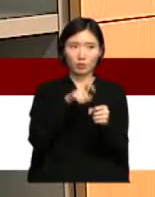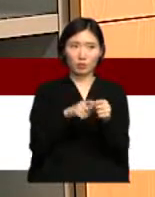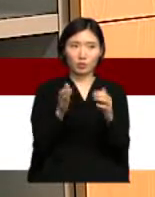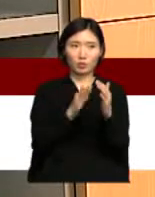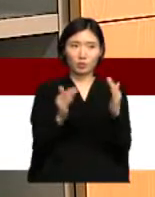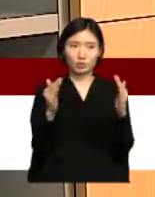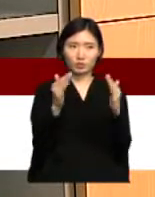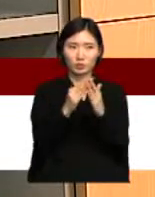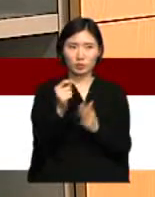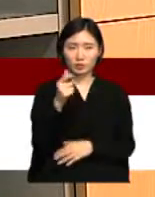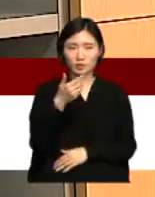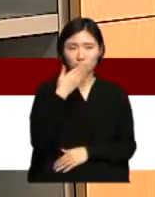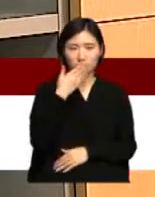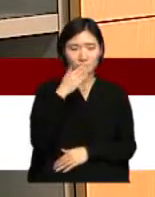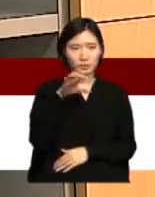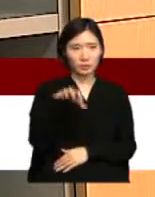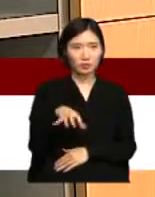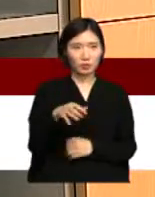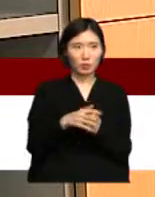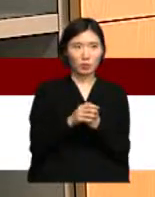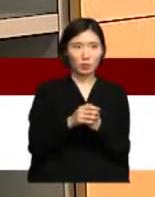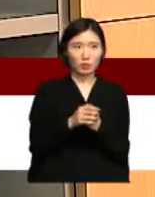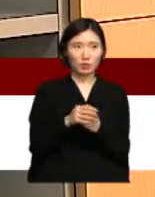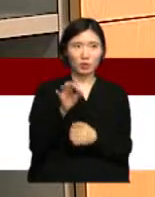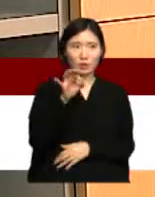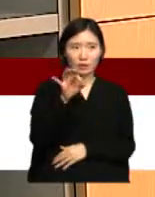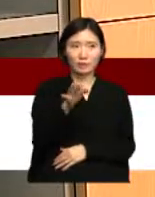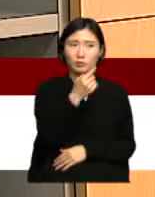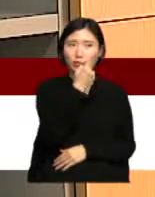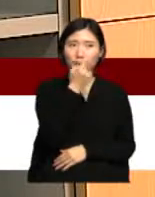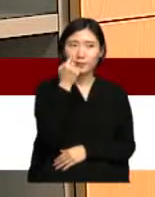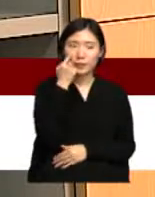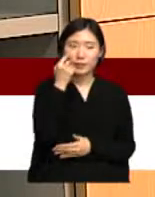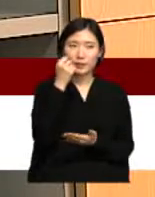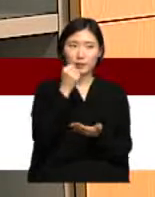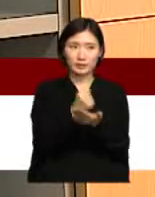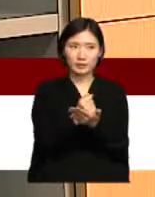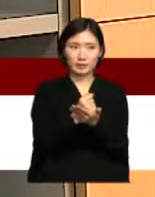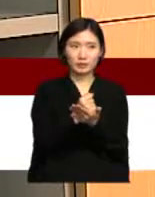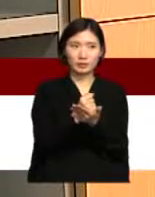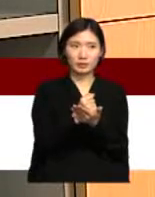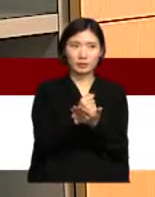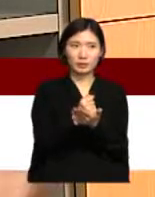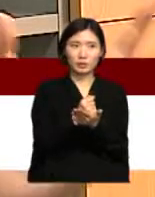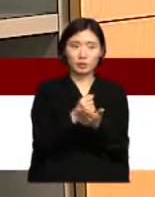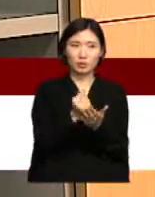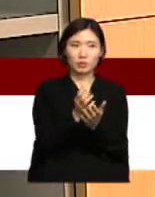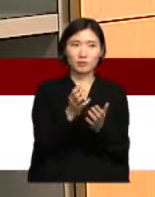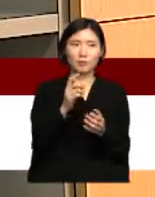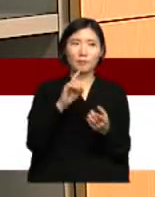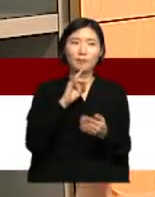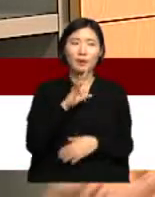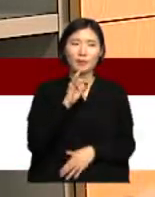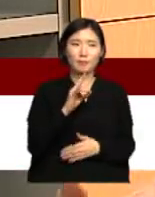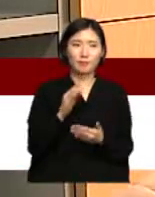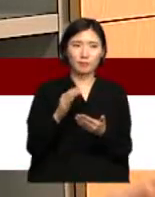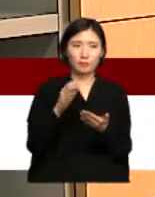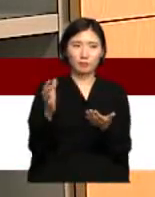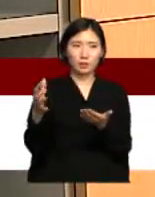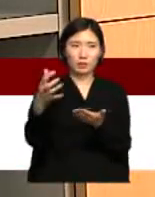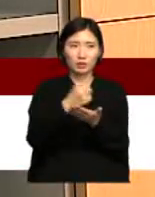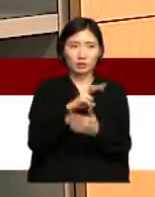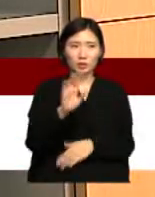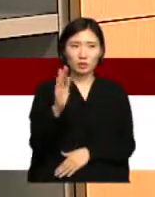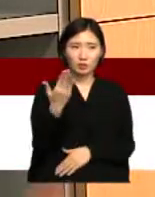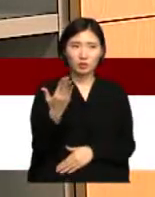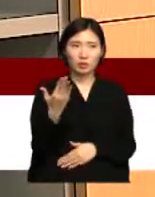공동주택, 그다음에 소형 음식점이에요. 납부필증을 붙인 데만 얘는 치워야 되는데 납부필증을 안 붙이고 사업장계하고